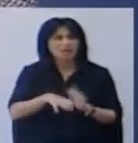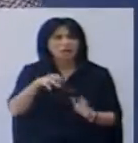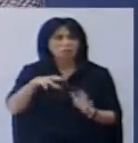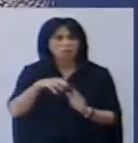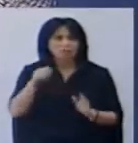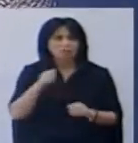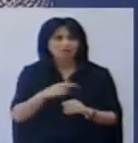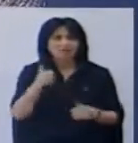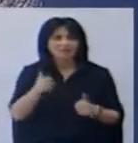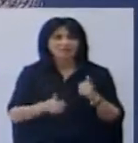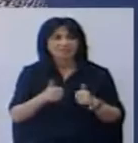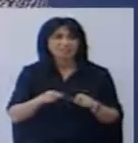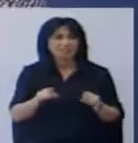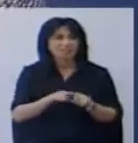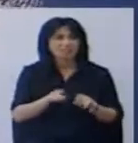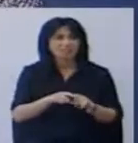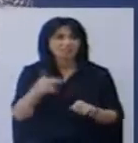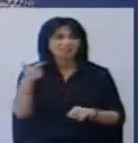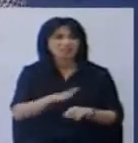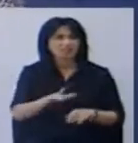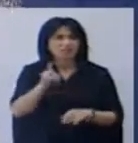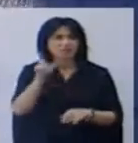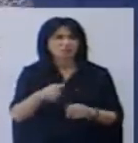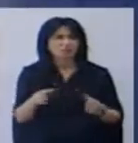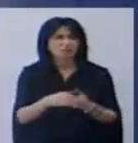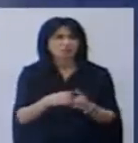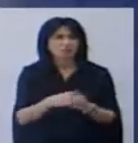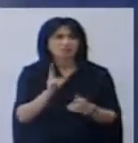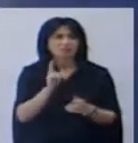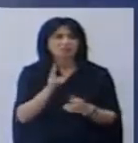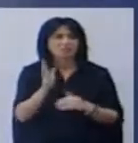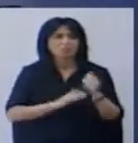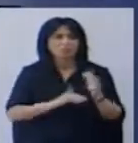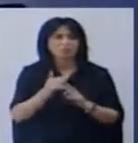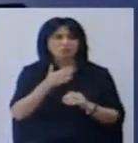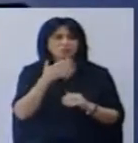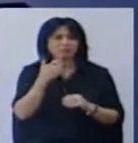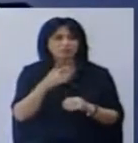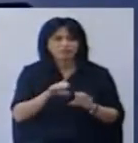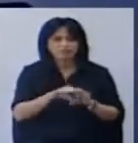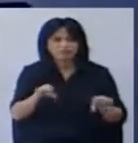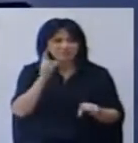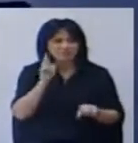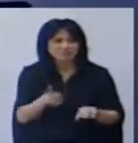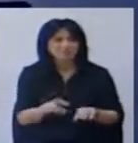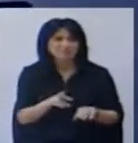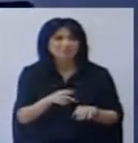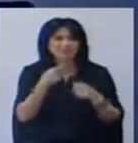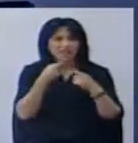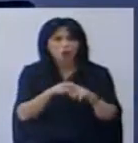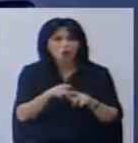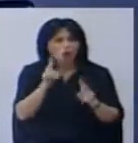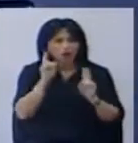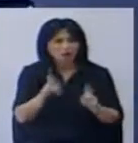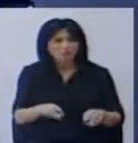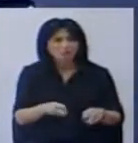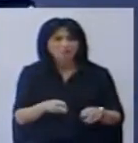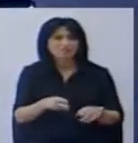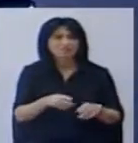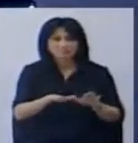რომ ტენდერებს ისევ დაუბრუნდით ჩვენ, იგებენ კომპანიები, რომლებიც მელიორაციას არ ითვალისწინებენ, გეოლოგიას არ